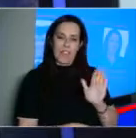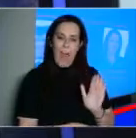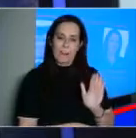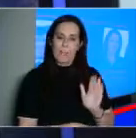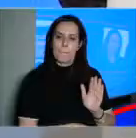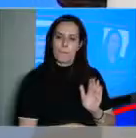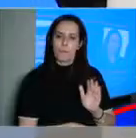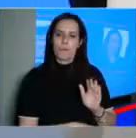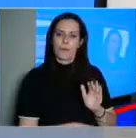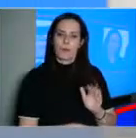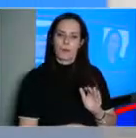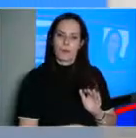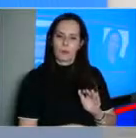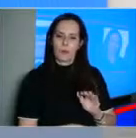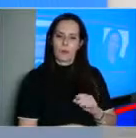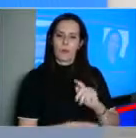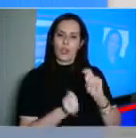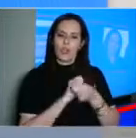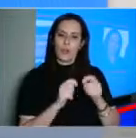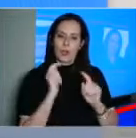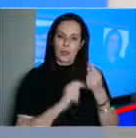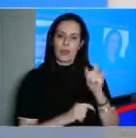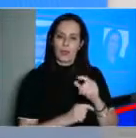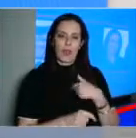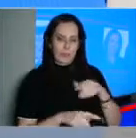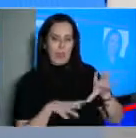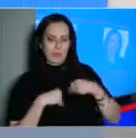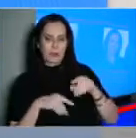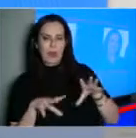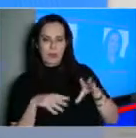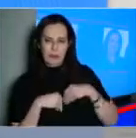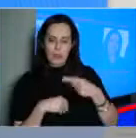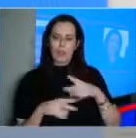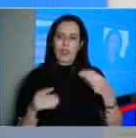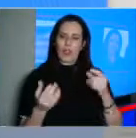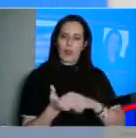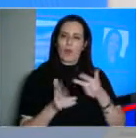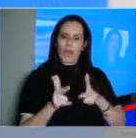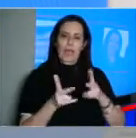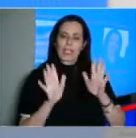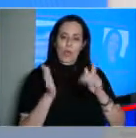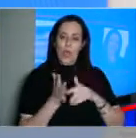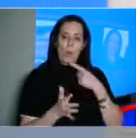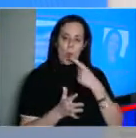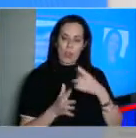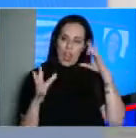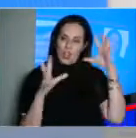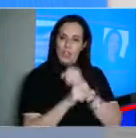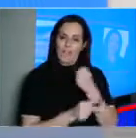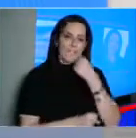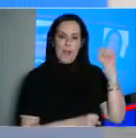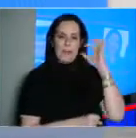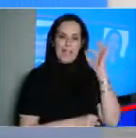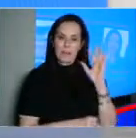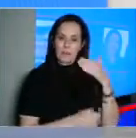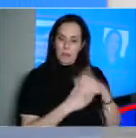וגם בכל הערוצים, בכל הכיוונים. ושינויים יקרו, אני מסכימה איתך שבסופו של דבר... ואי אפשר לדרוש מה שמרץ, שכל כך מדברת על אג'נדה פמיניסטית כל